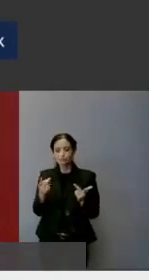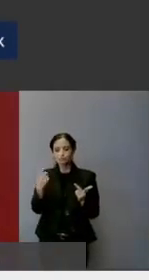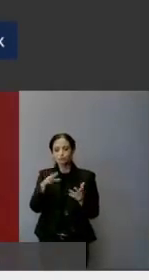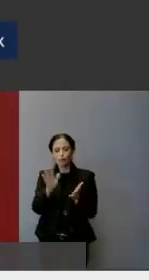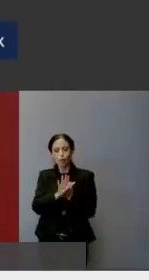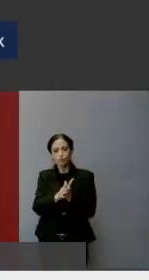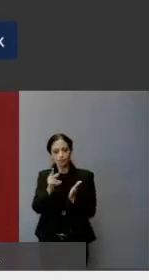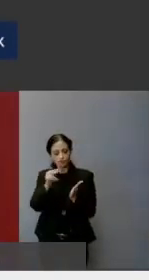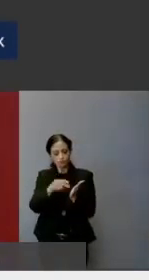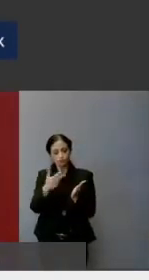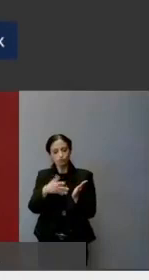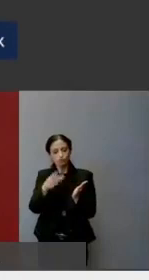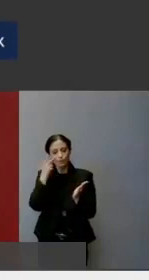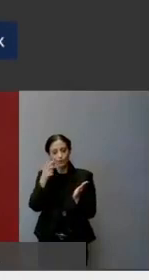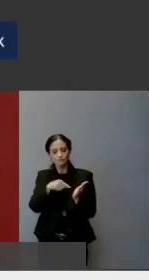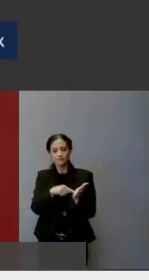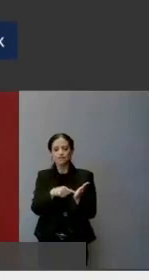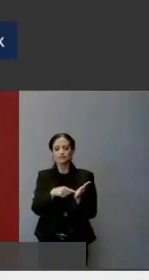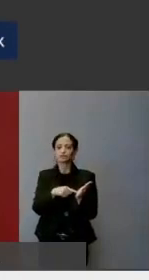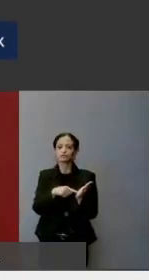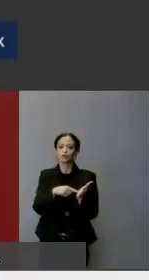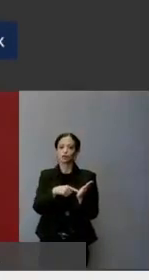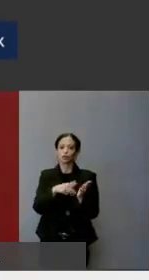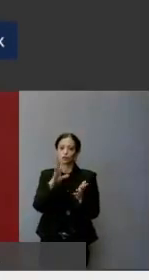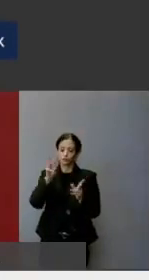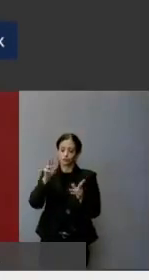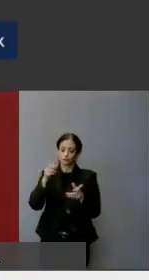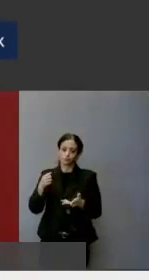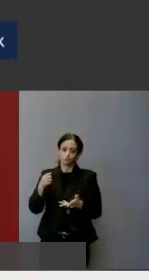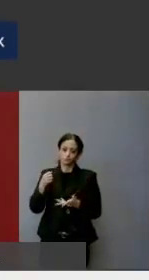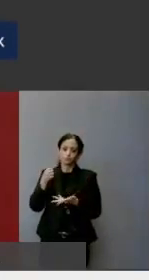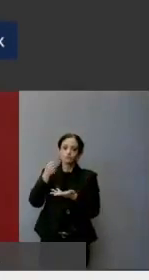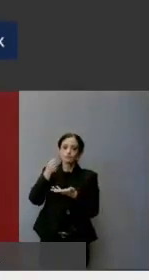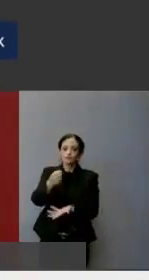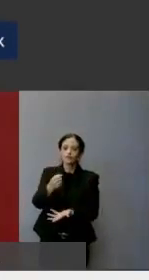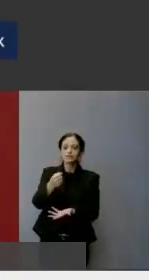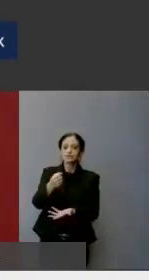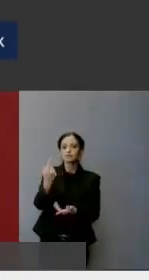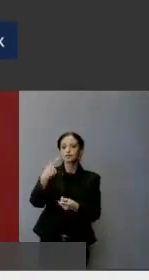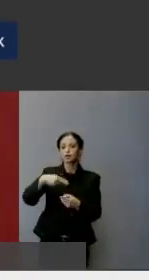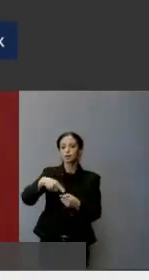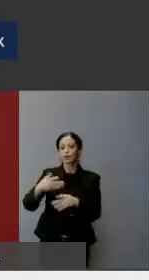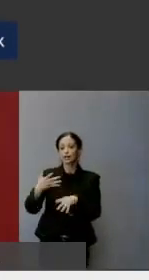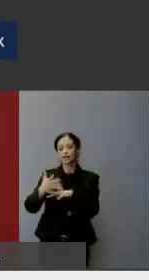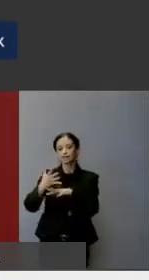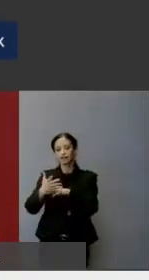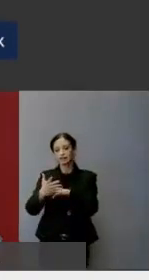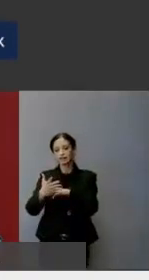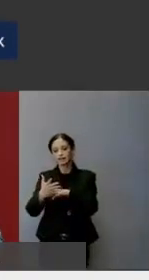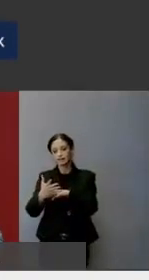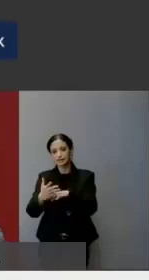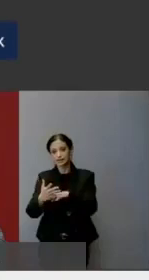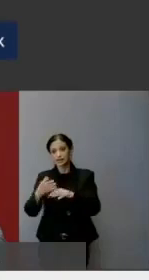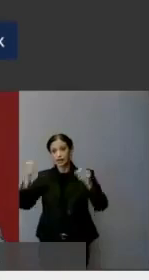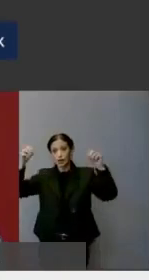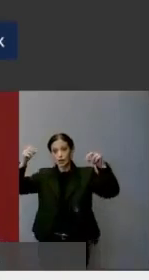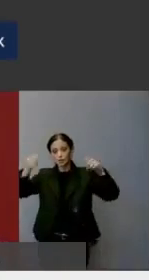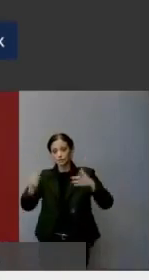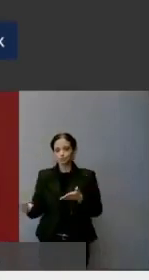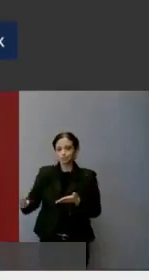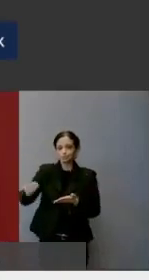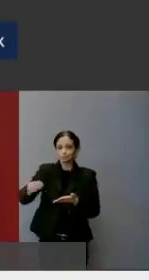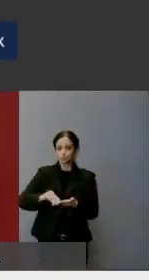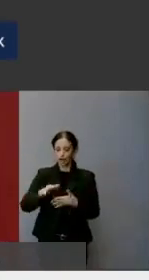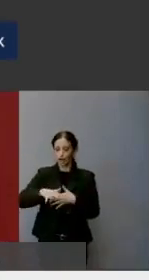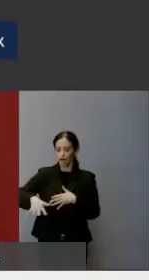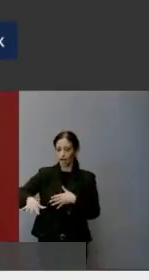un polmone finanziario per interventi di potenziamento dell'illuminazione in alcune